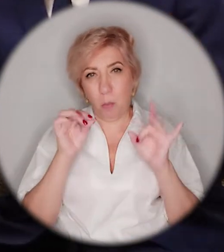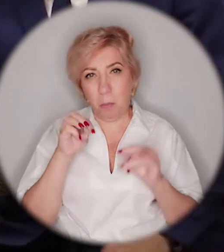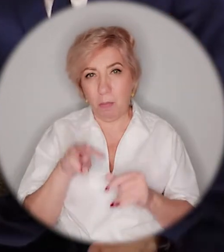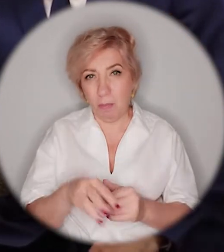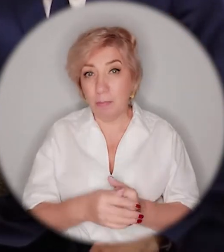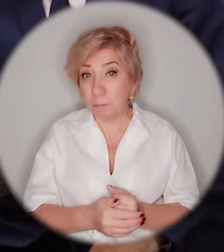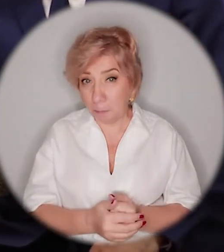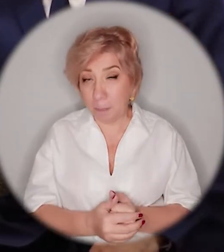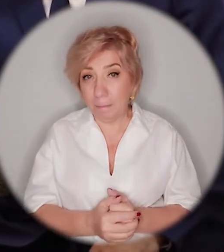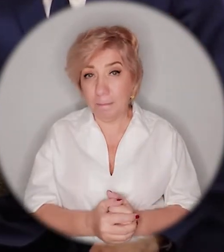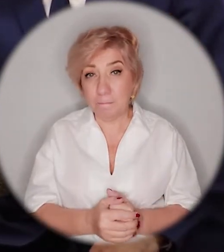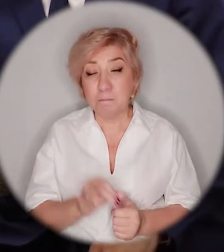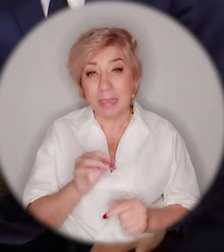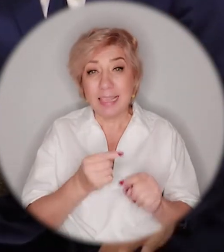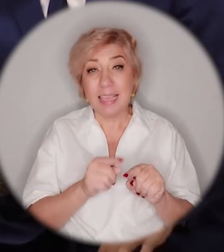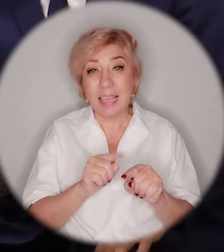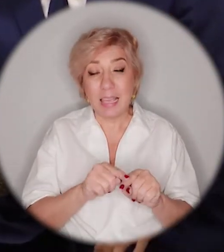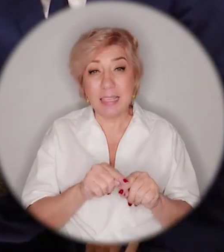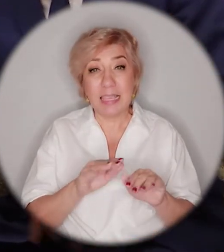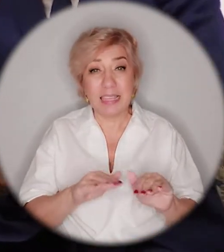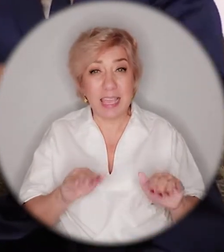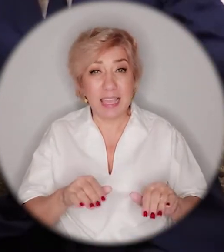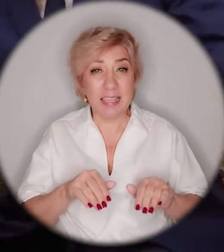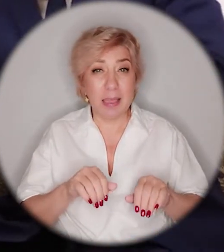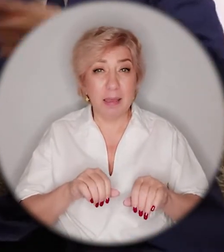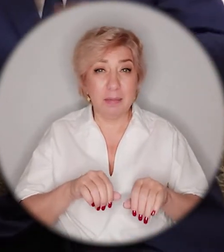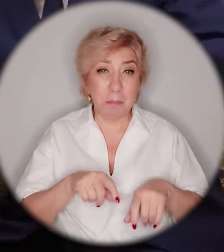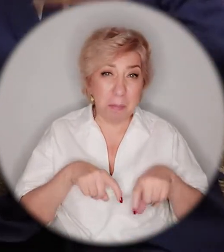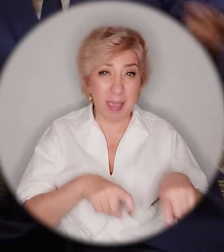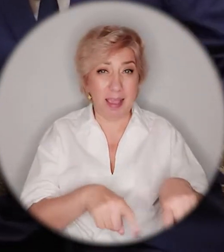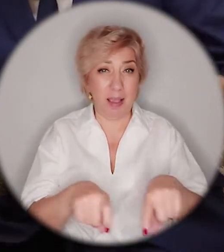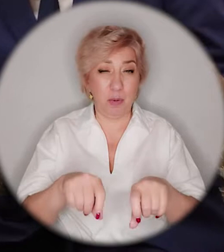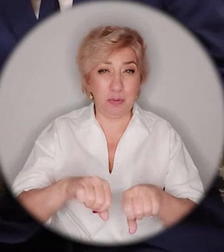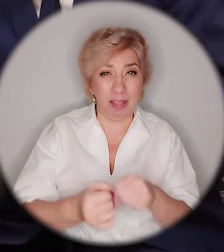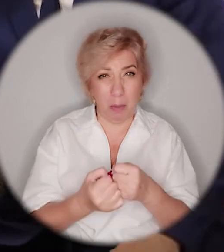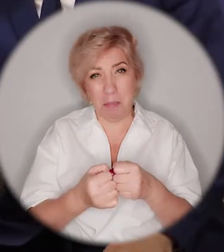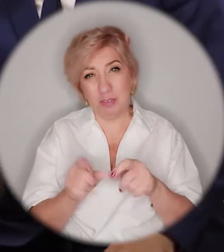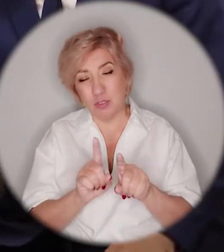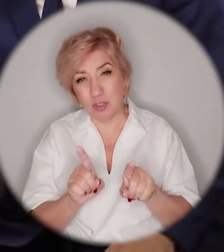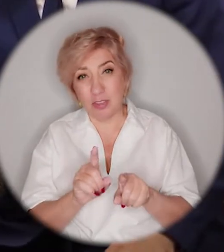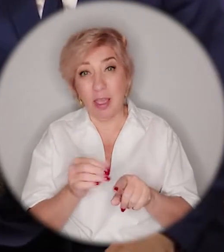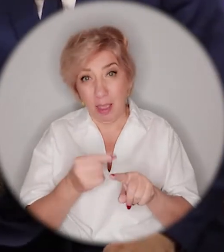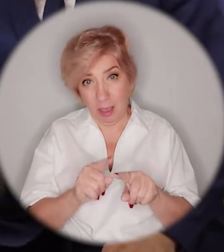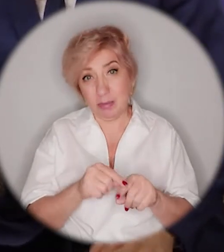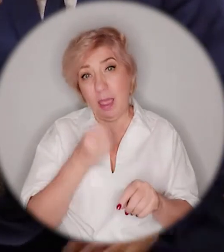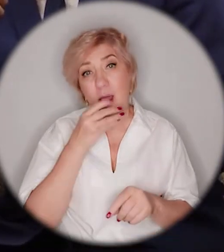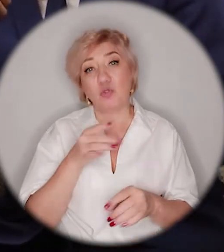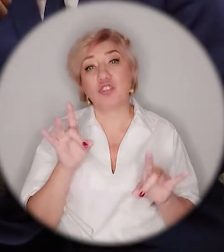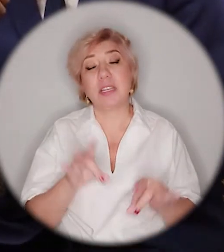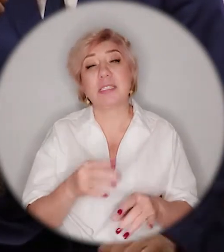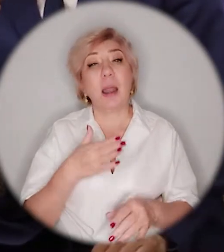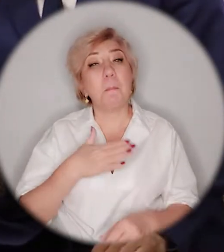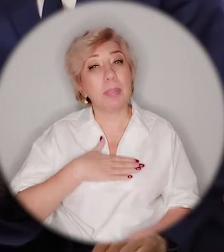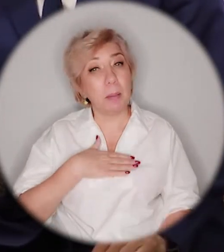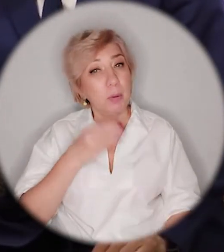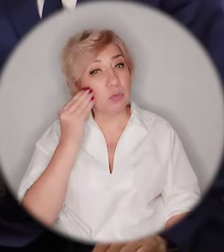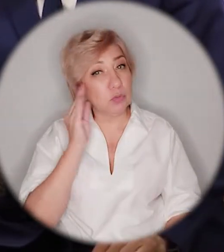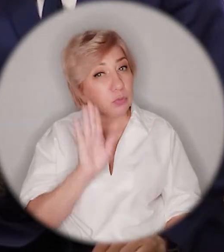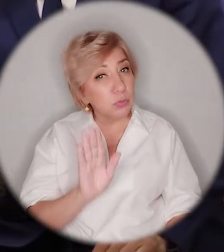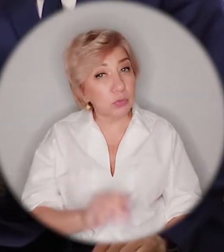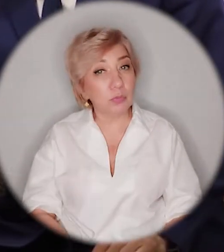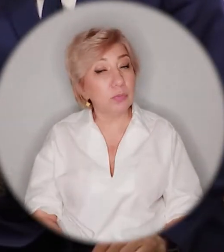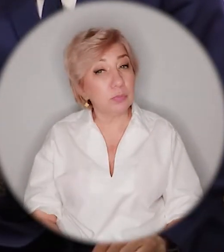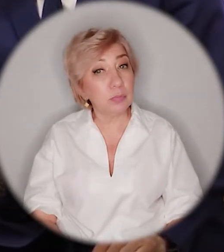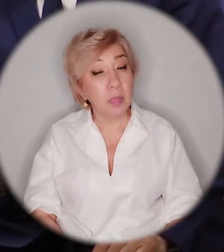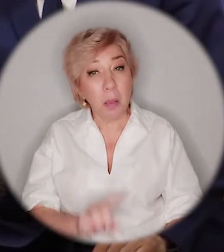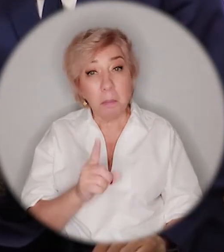много шума и дети бегают и ломает вещи вокруг дать эдгар версия для меня это хороший ресторан